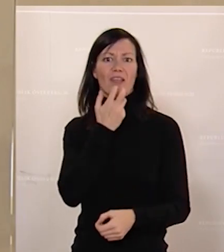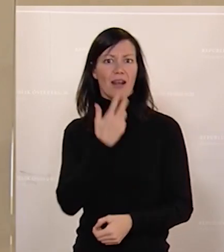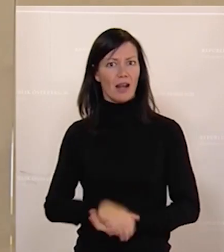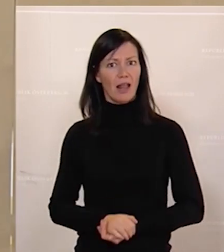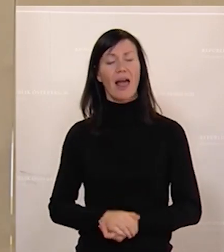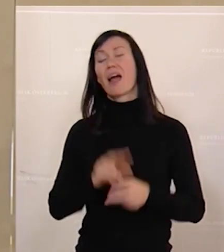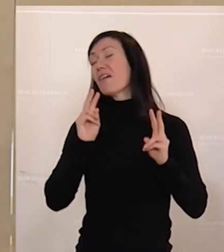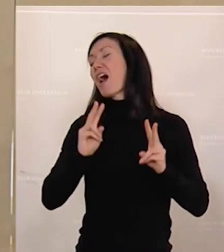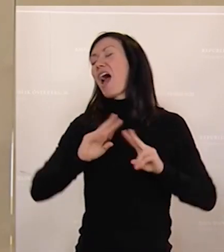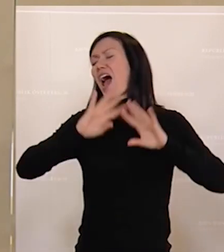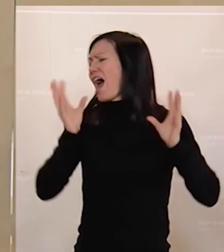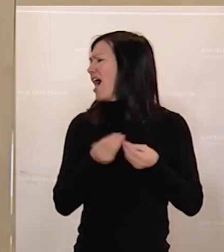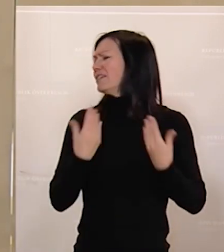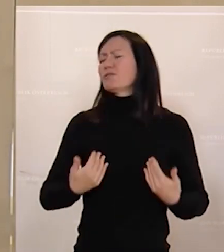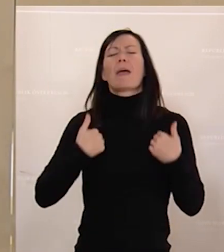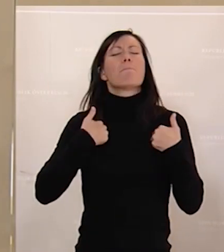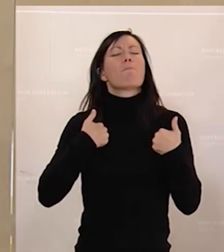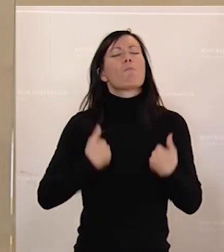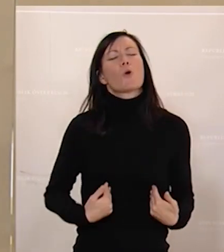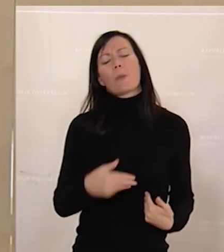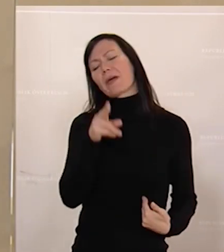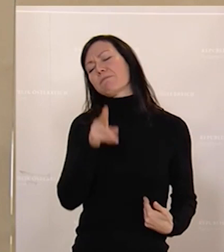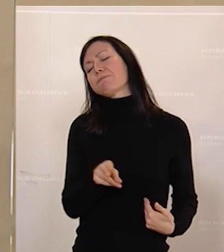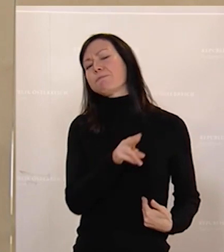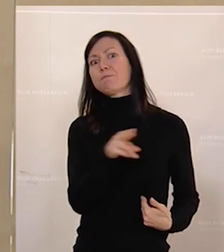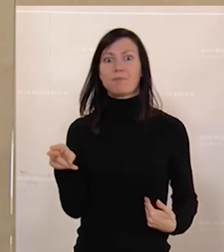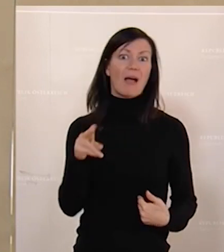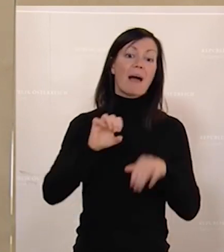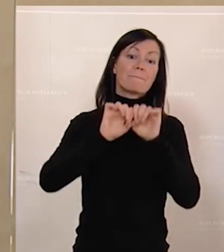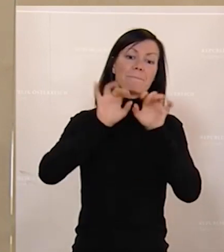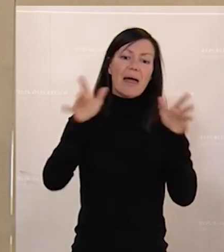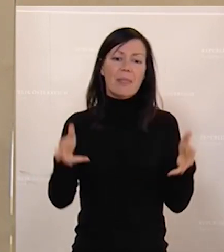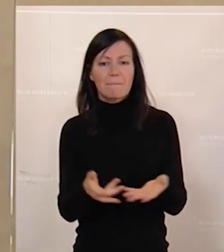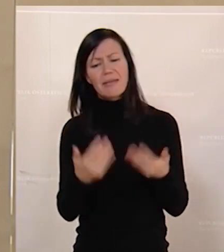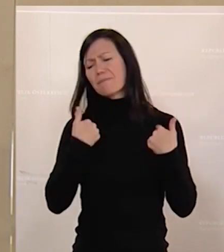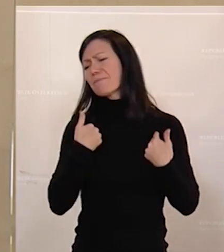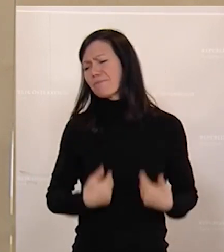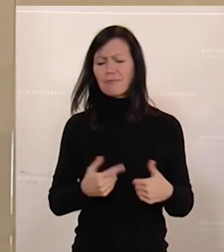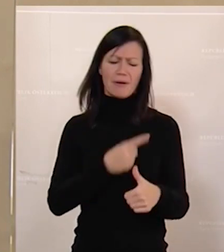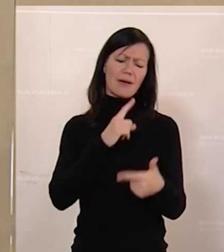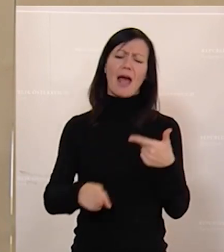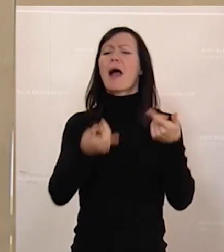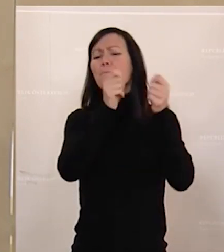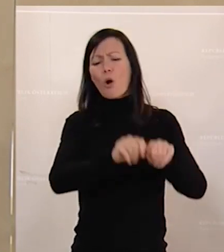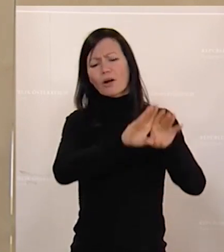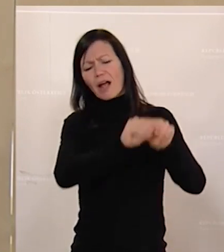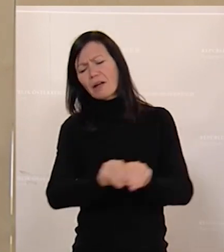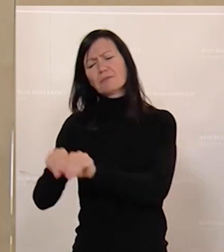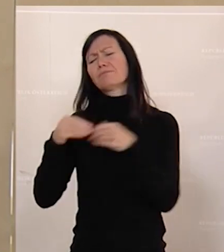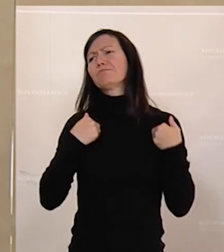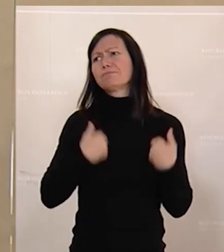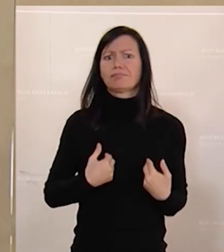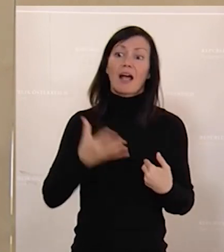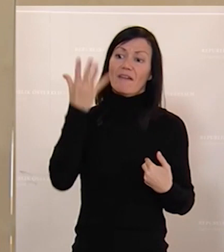unfassbare Müdigkeit da. Es ist eine Pandemie-Müdigkeit da. Es ist eine Lockdown-Müdigkeit da. Es ist schon wieder die Frage für